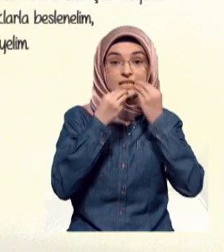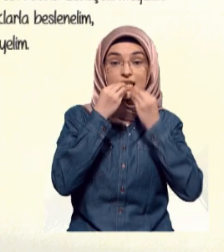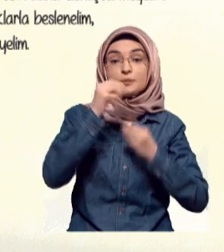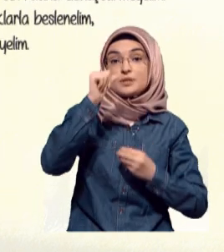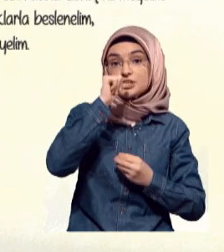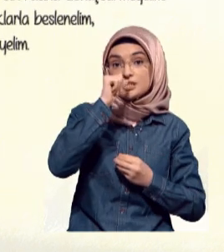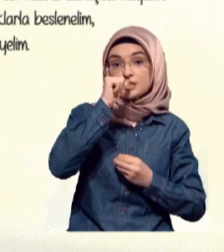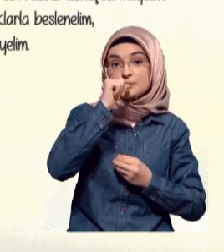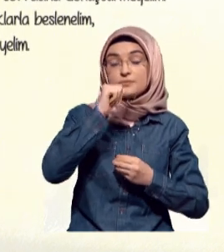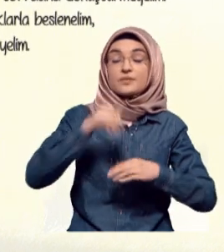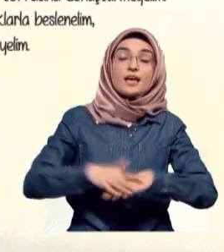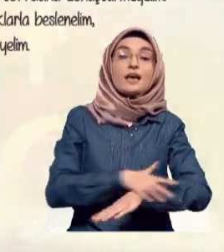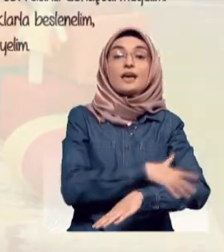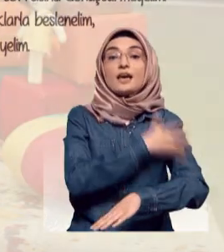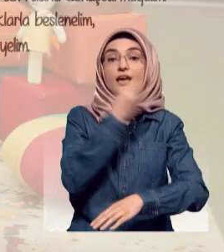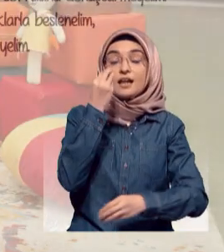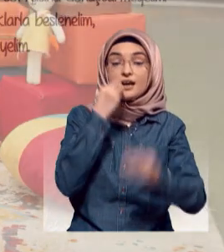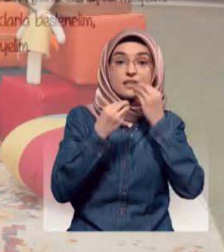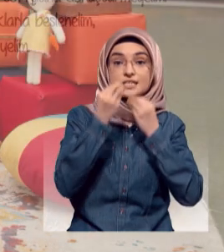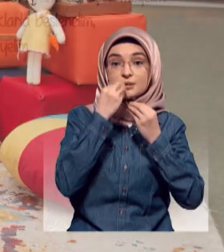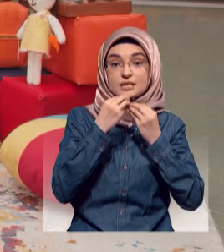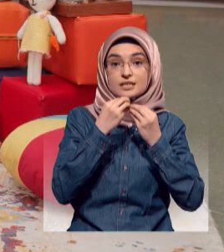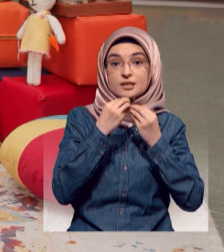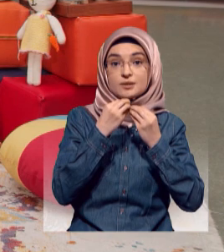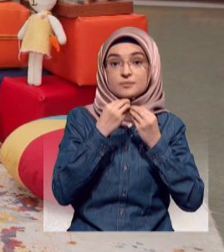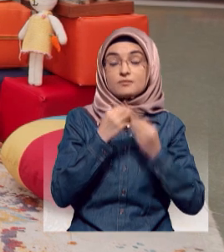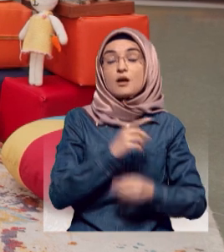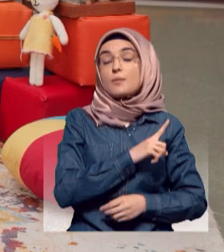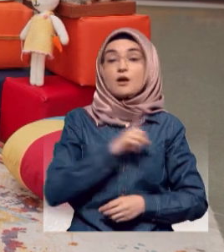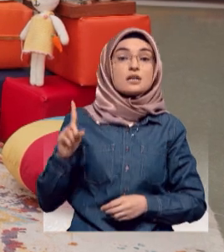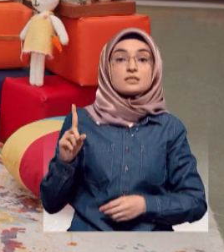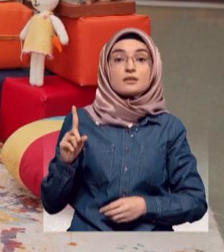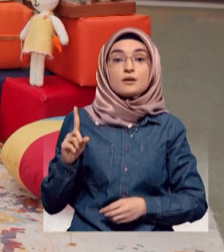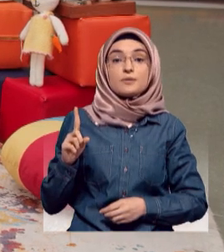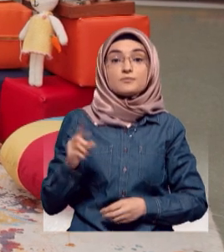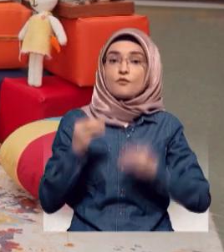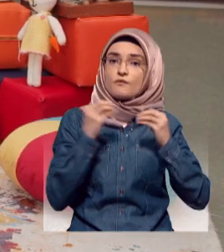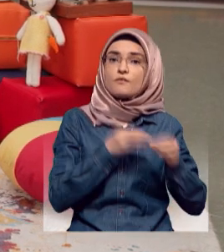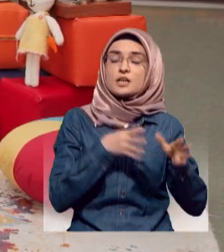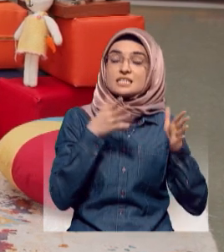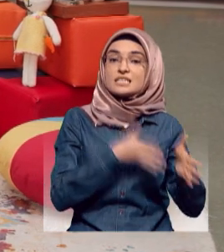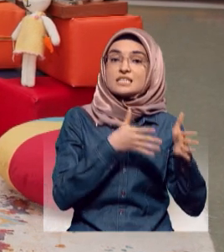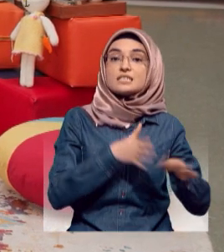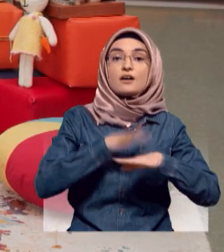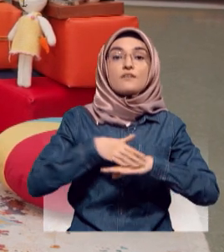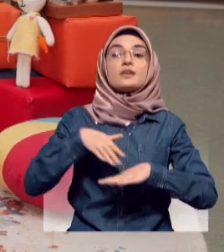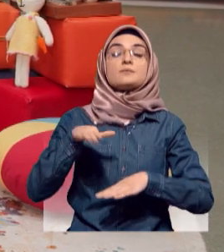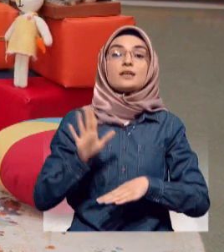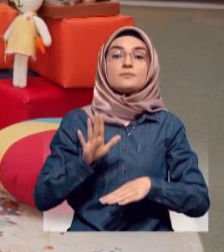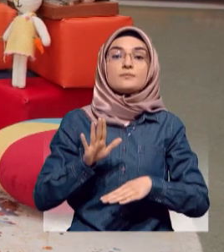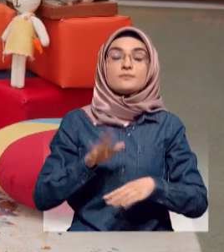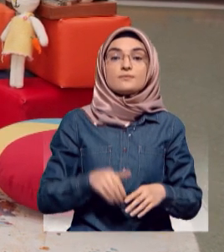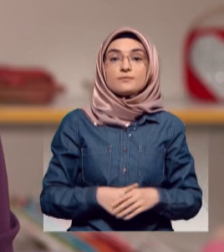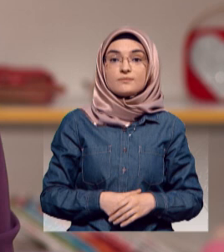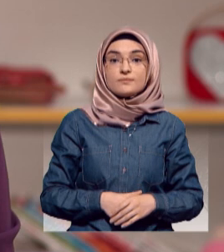Yiyelim, içelim. Helal rızıkla beslenelim. Ama asla fazlasını israf